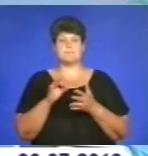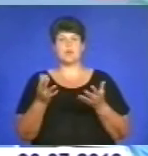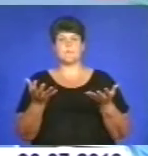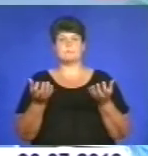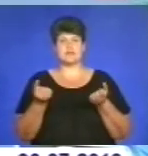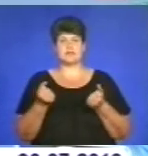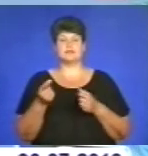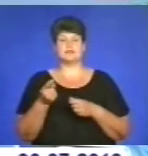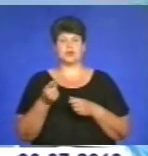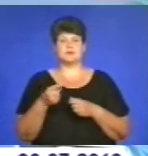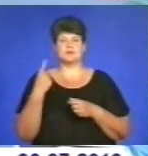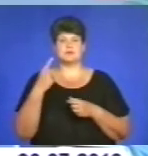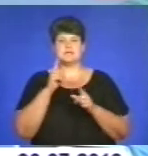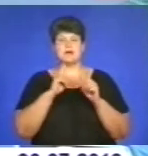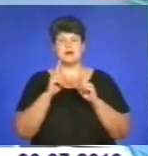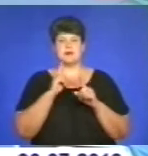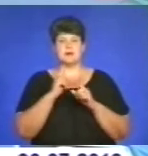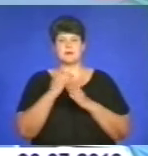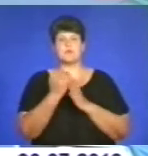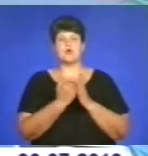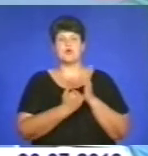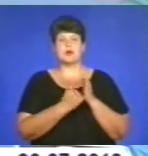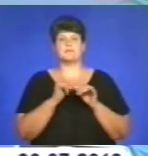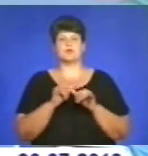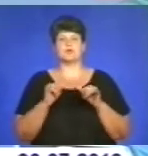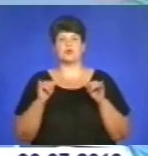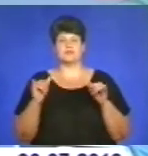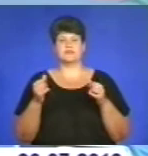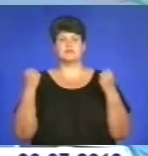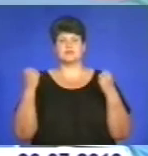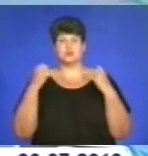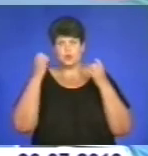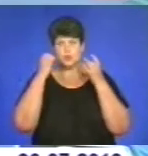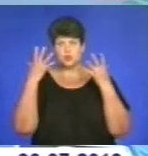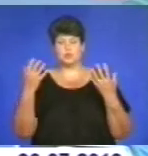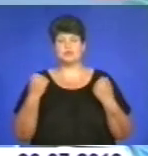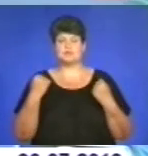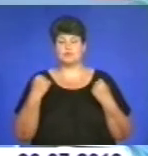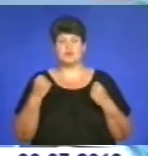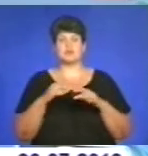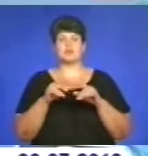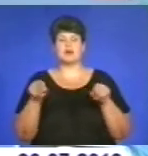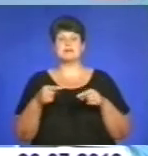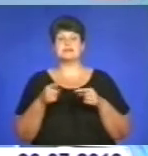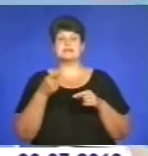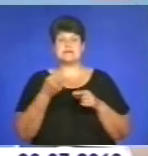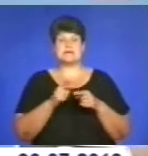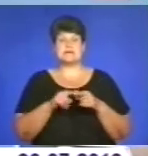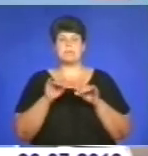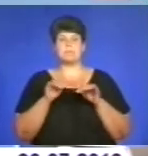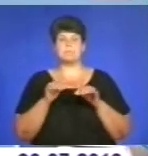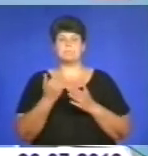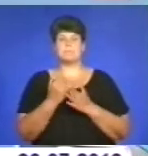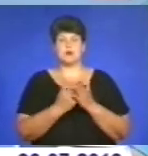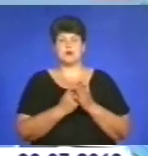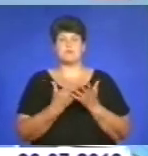в Тернопільській обласній раді програми розвитку фізичної культури і спорту. І в рамках цієї програми передбати ще